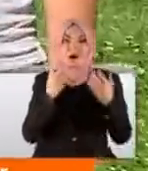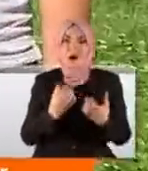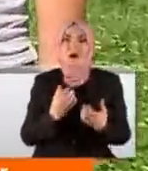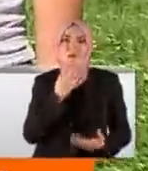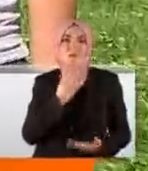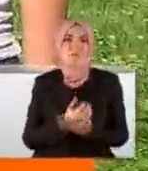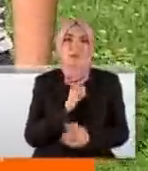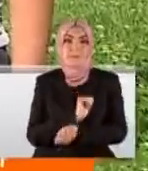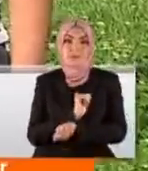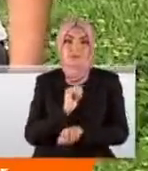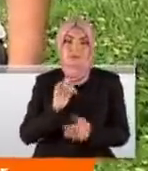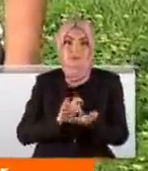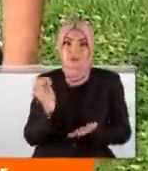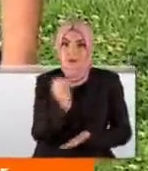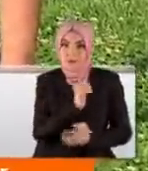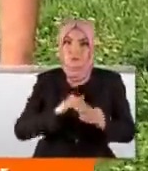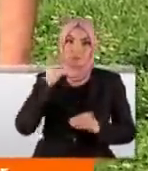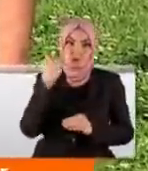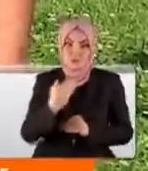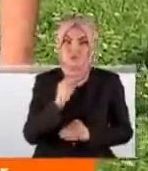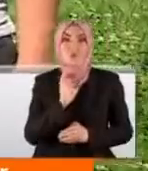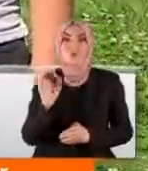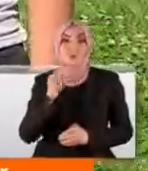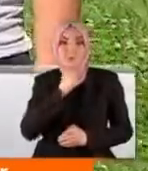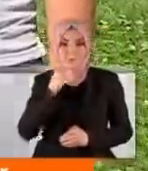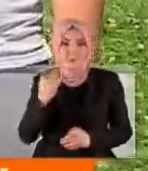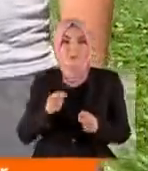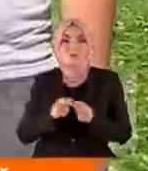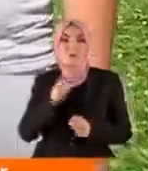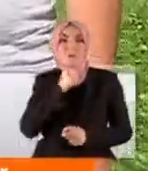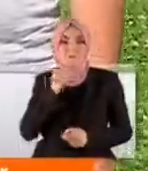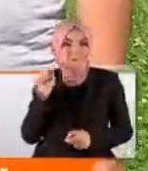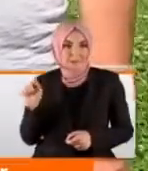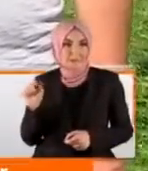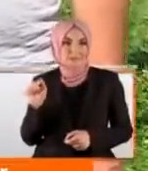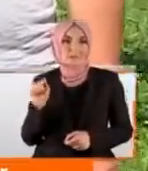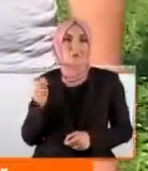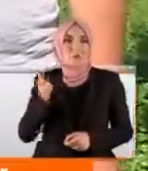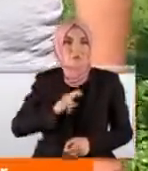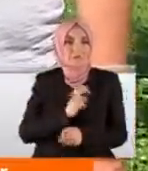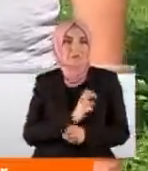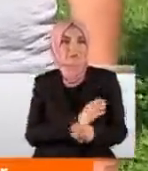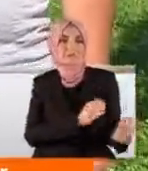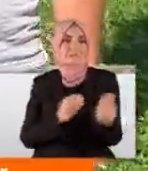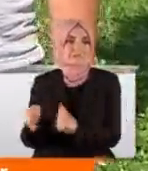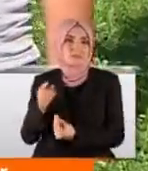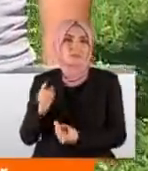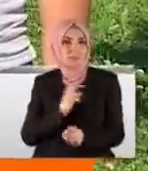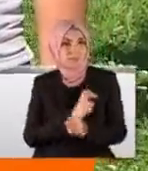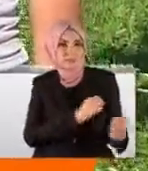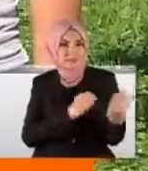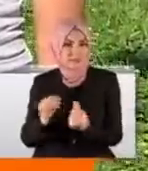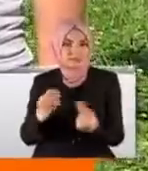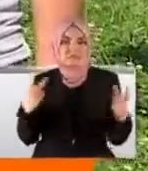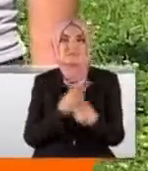ve Batuhan Karanlıkoğlu ölüm tehditleri almaya başladı. Öyle ki bu tehditlerin ardı arkası kesilmedi. İddiaya göre Kutlu ailesi